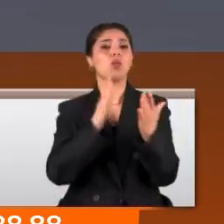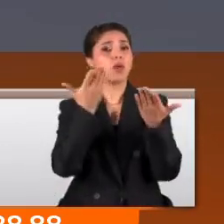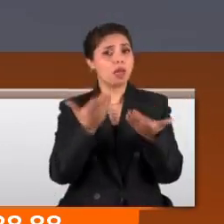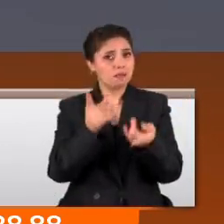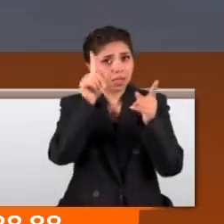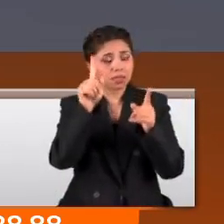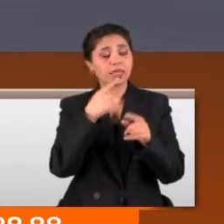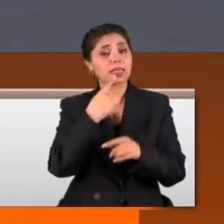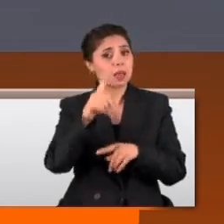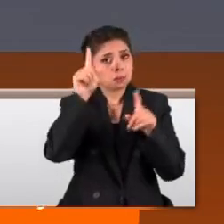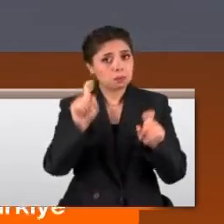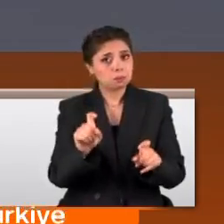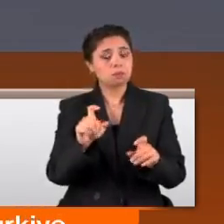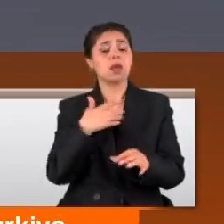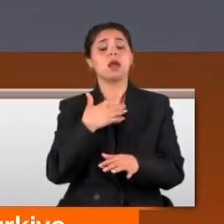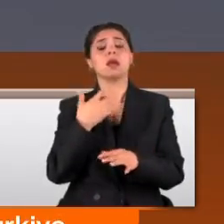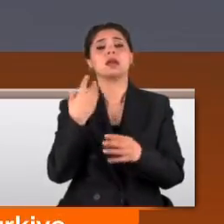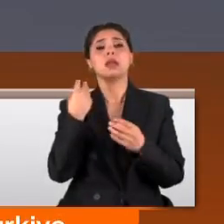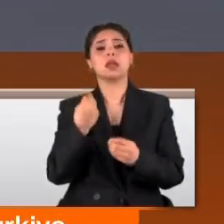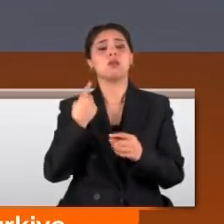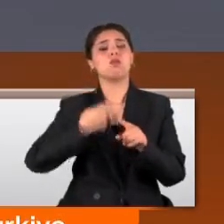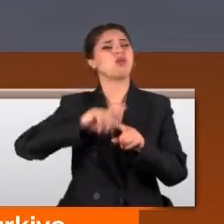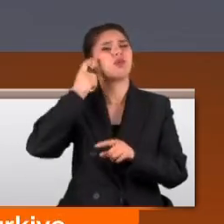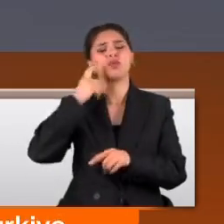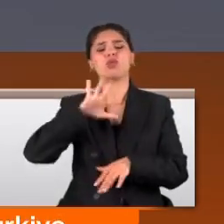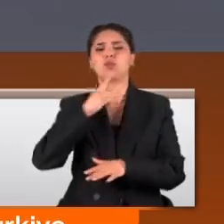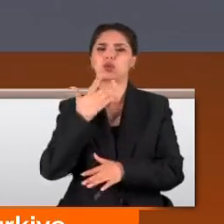sorusuna ise maalesef orada çok iyimser değiliz diye yanıt verdi.